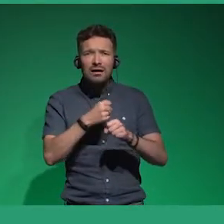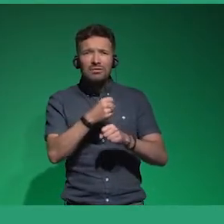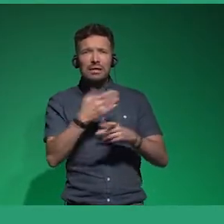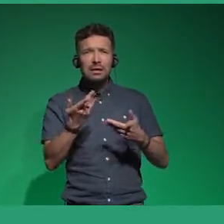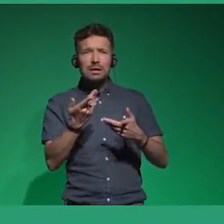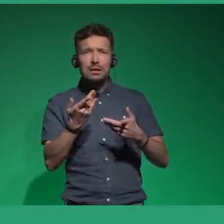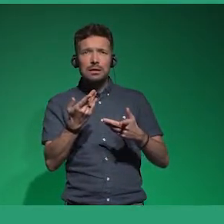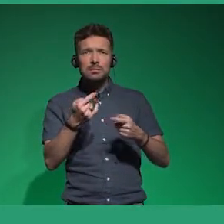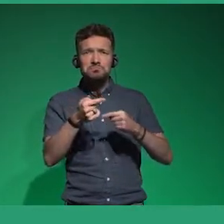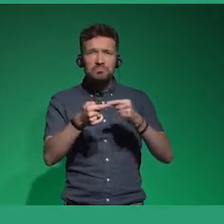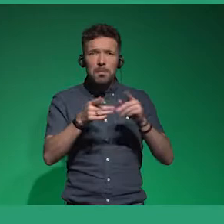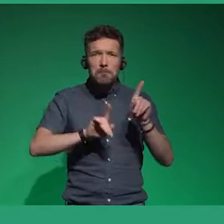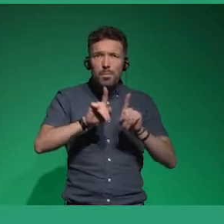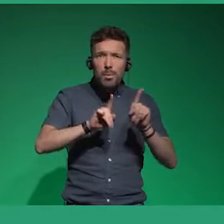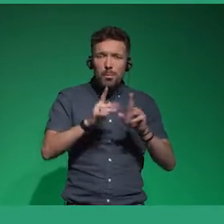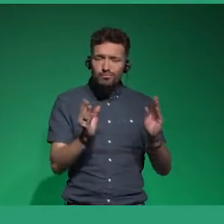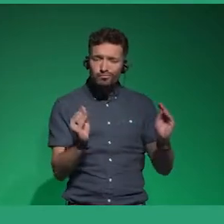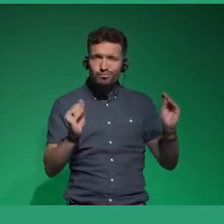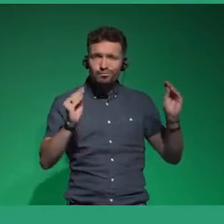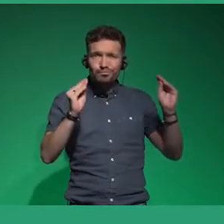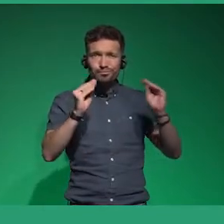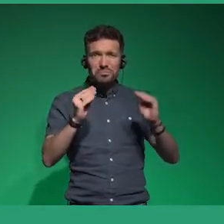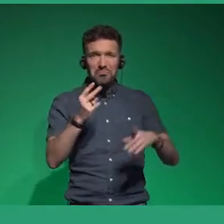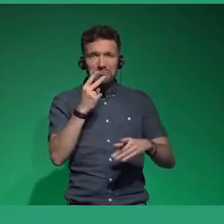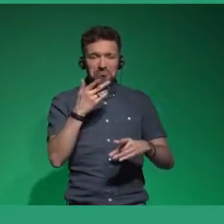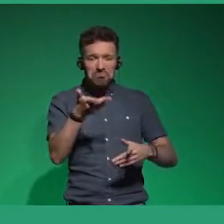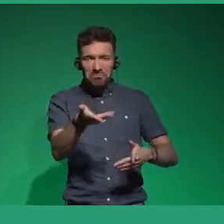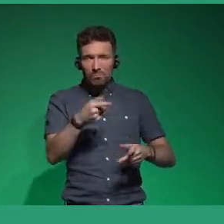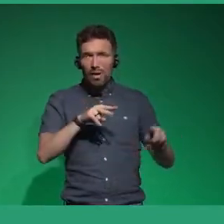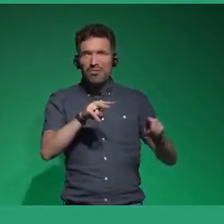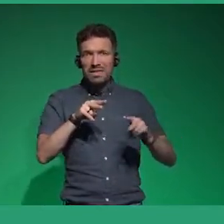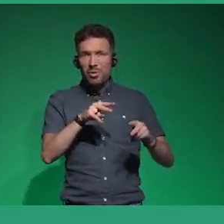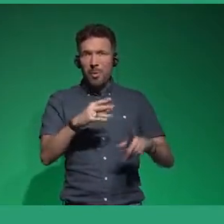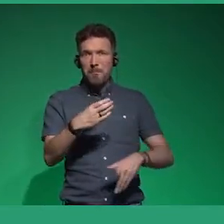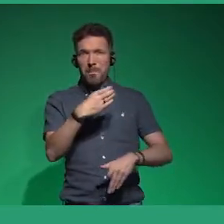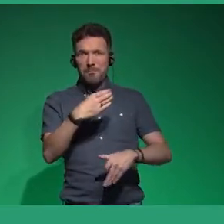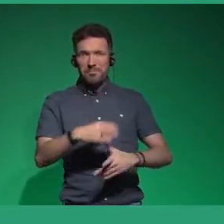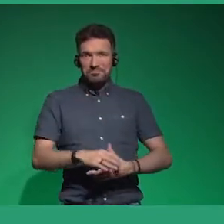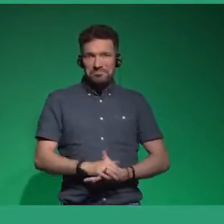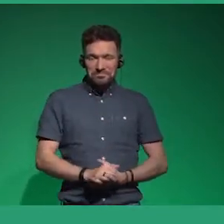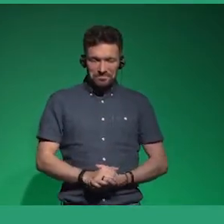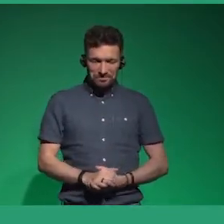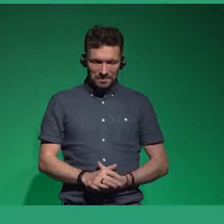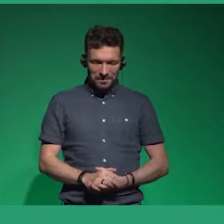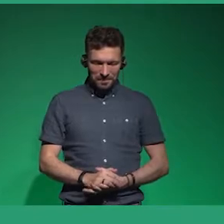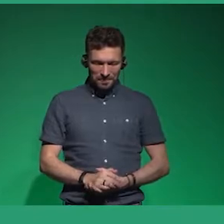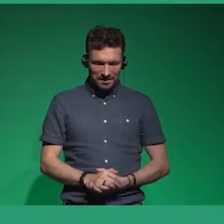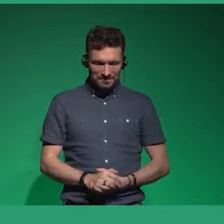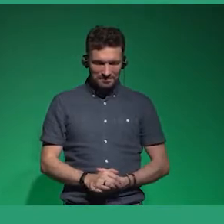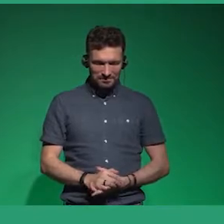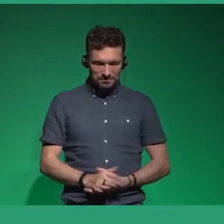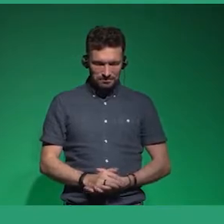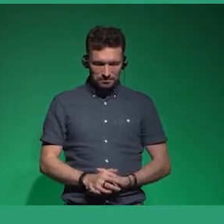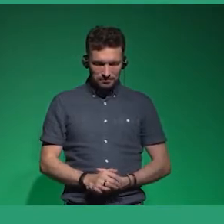menimbulkan rasa yang sempurna atau bisa dibuat rasa menurut ini kita, mengeluarkan rasa aslinya.